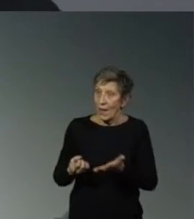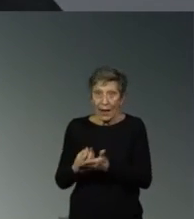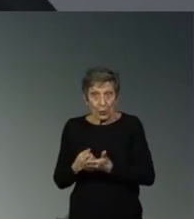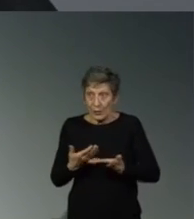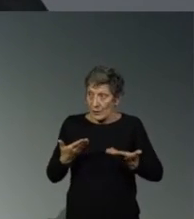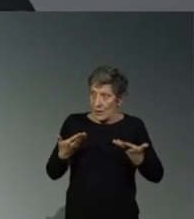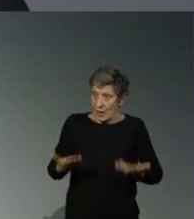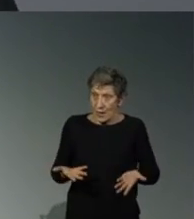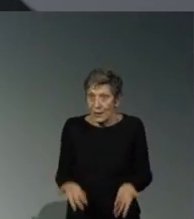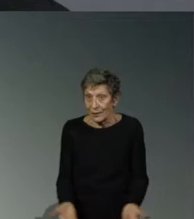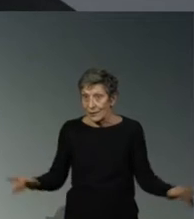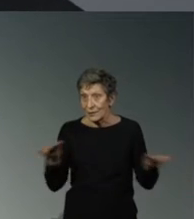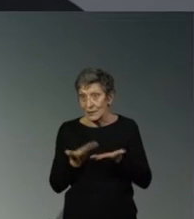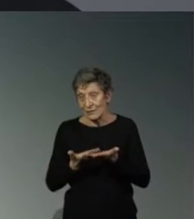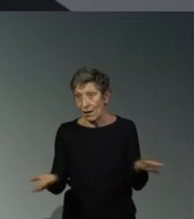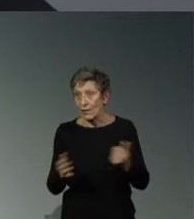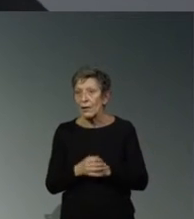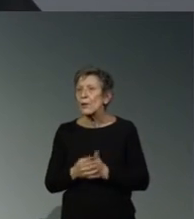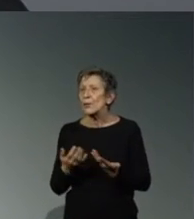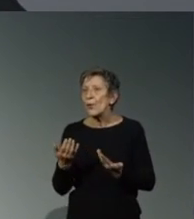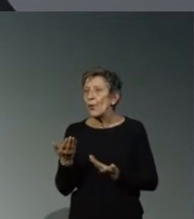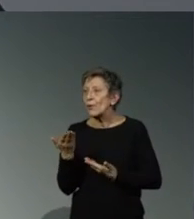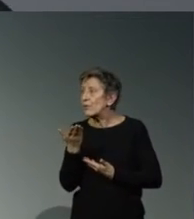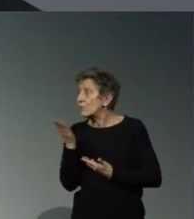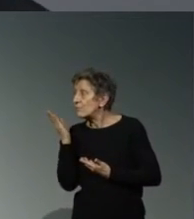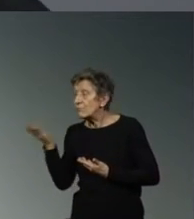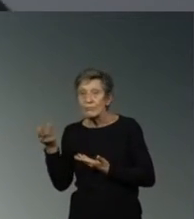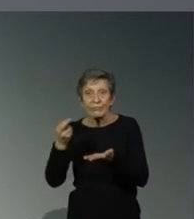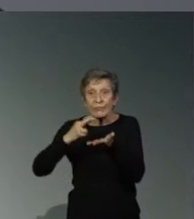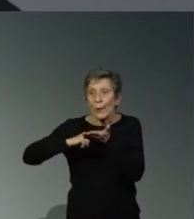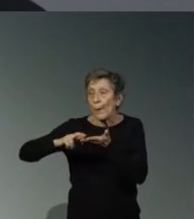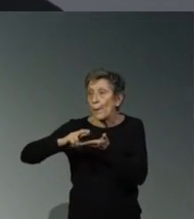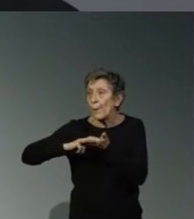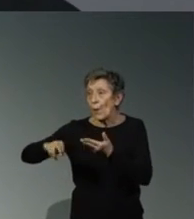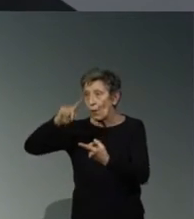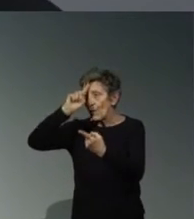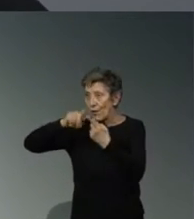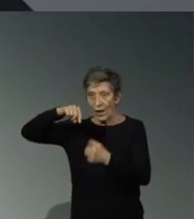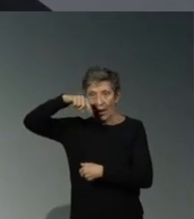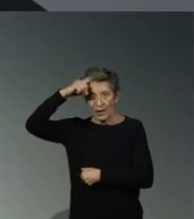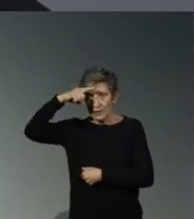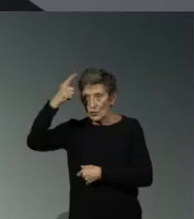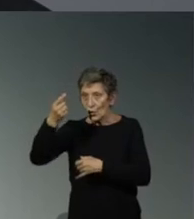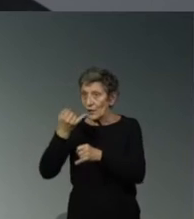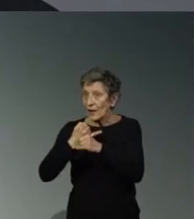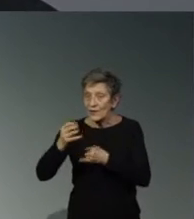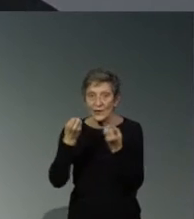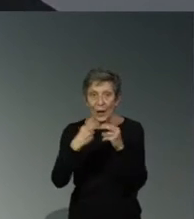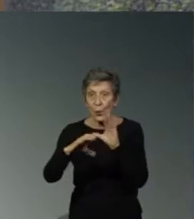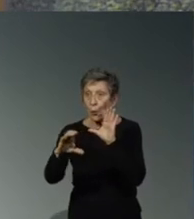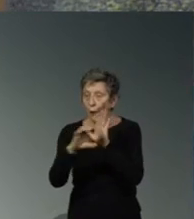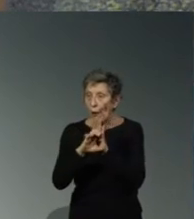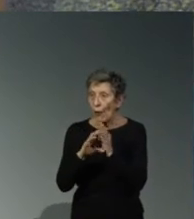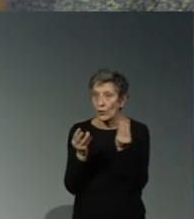effet, qu'est-ce que les romans que vous avez écrits sur ces questions d'intelligence artificielle ou de code vous